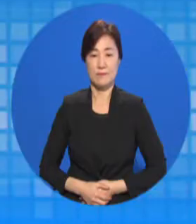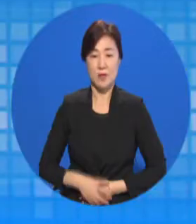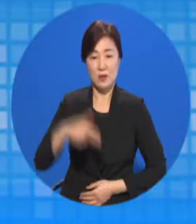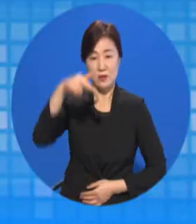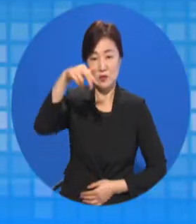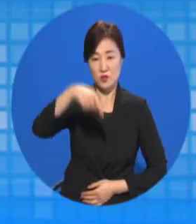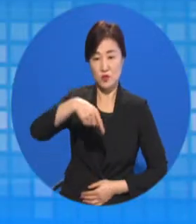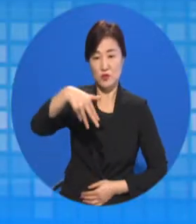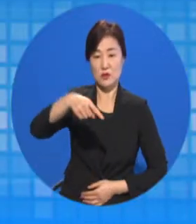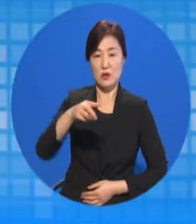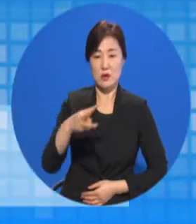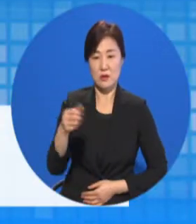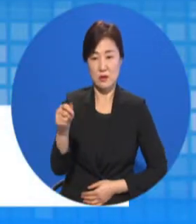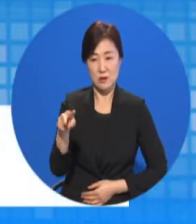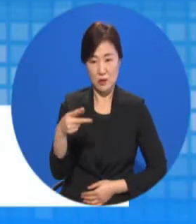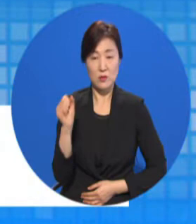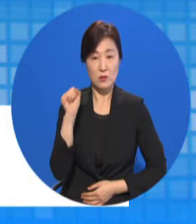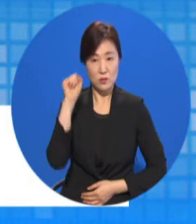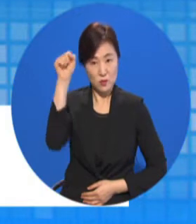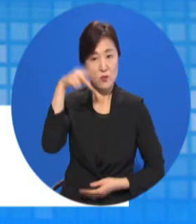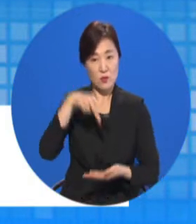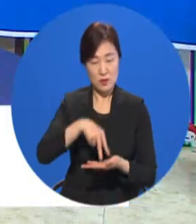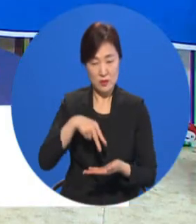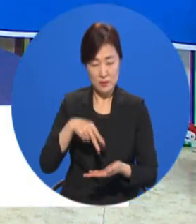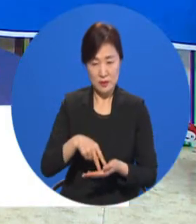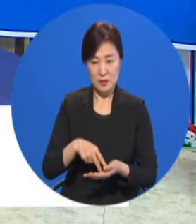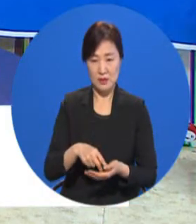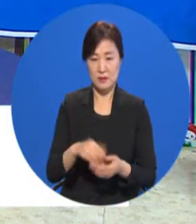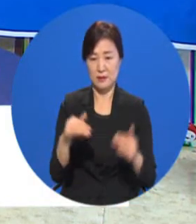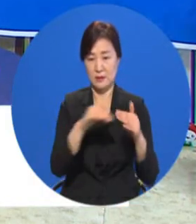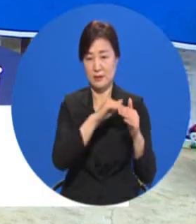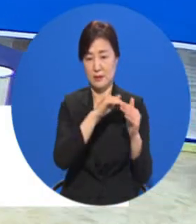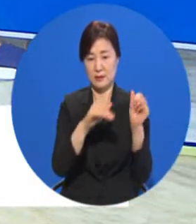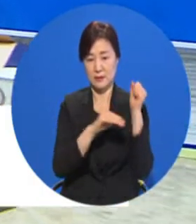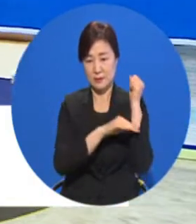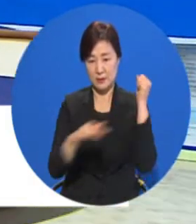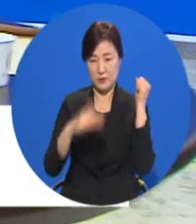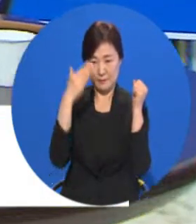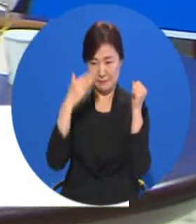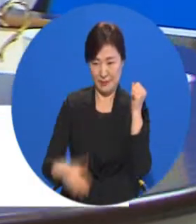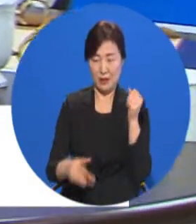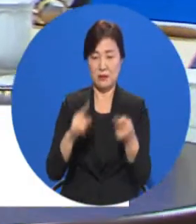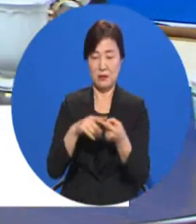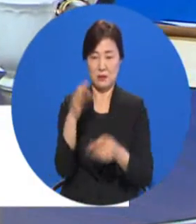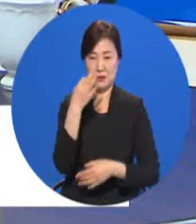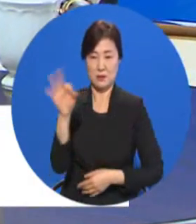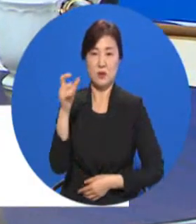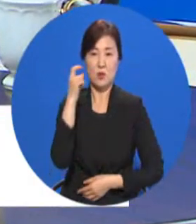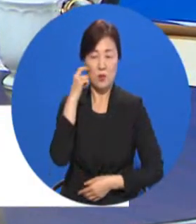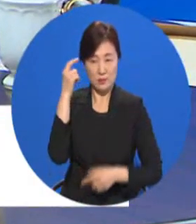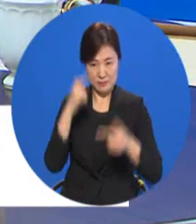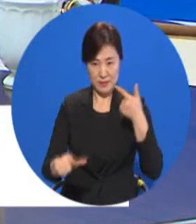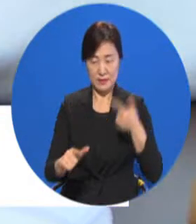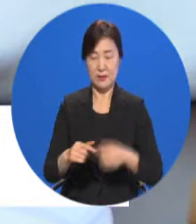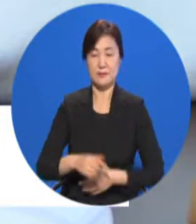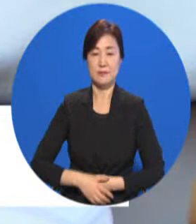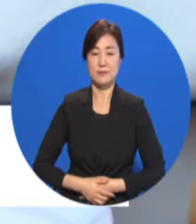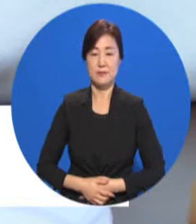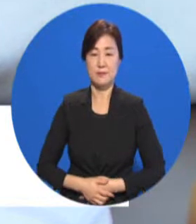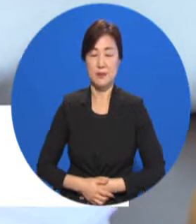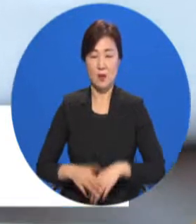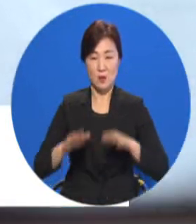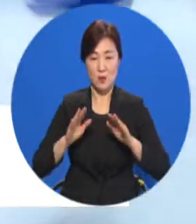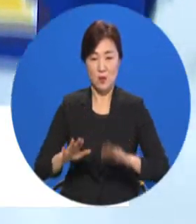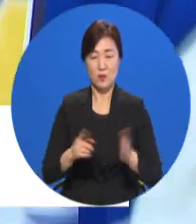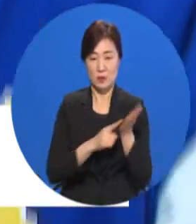주철현 여수갑 민주당 예비 후보가 컷오프를 받아들일 수 없다며 공개적으로 반발하고 나섰습니다. 주 후보는 오늘 보도자료를